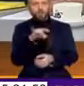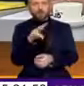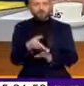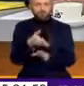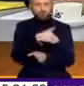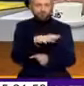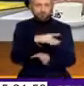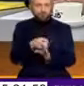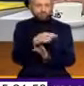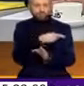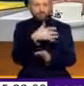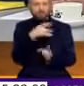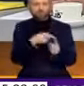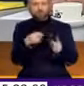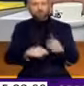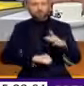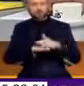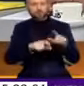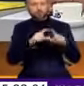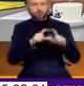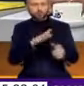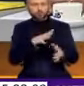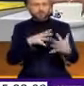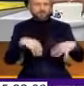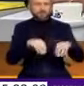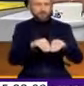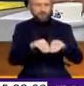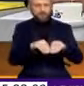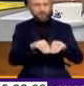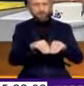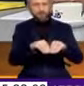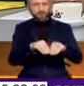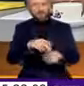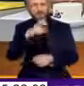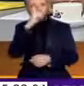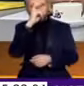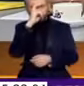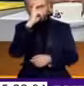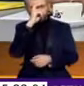час, коли базовими інституціями була сім'я, держава,